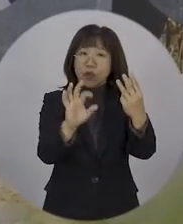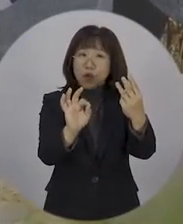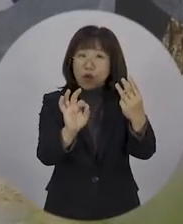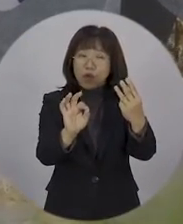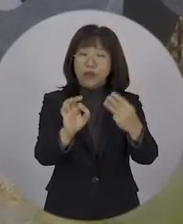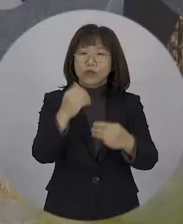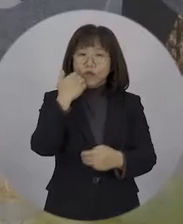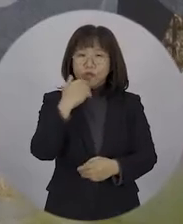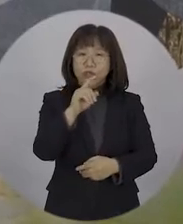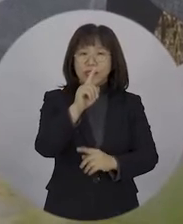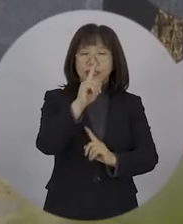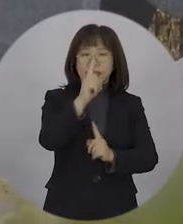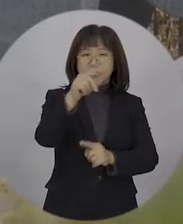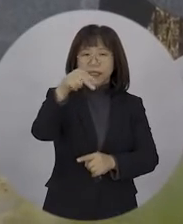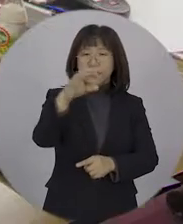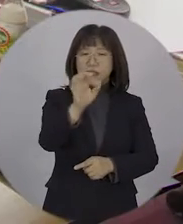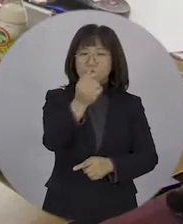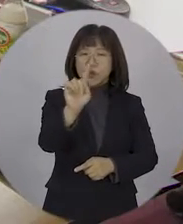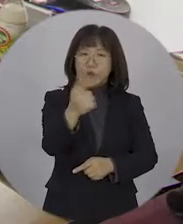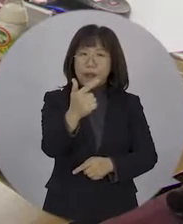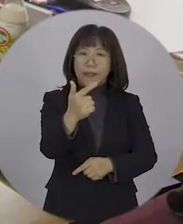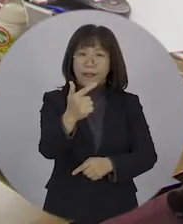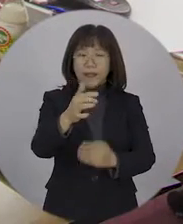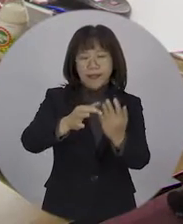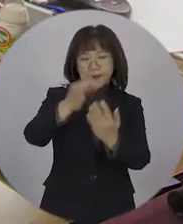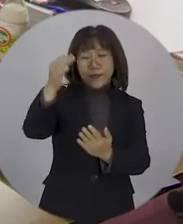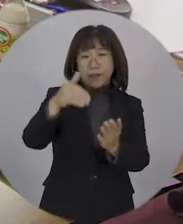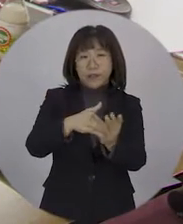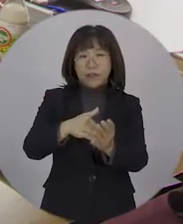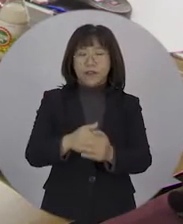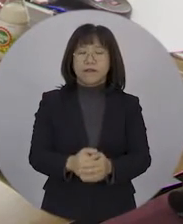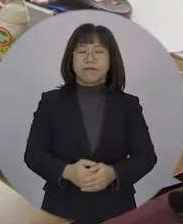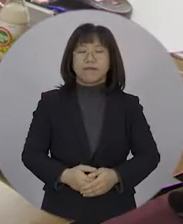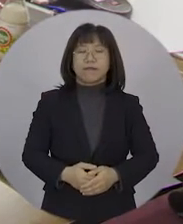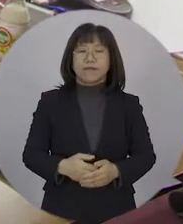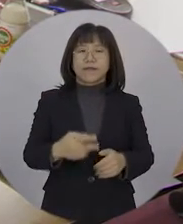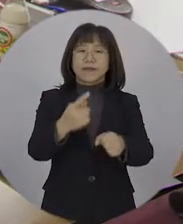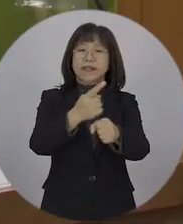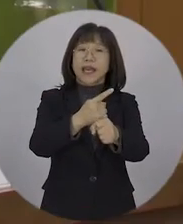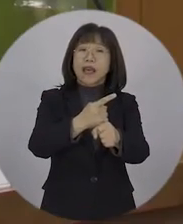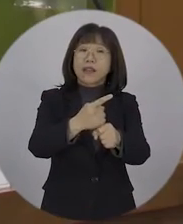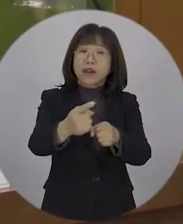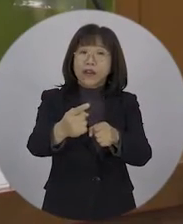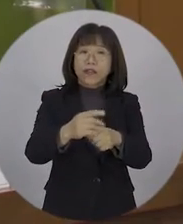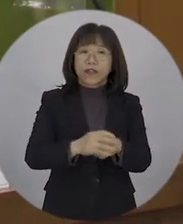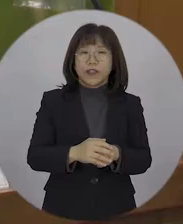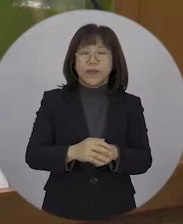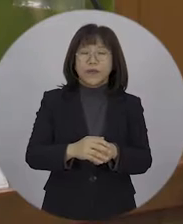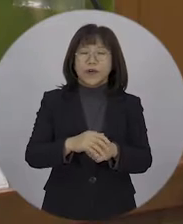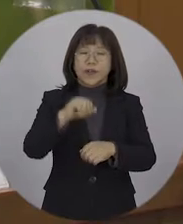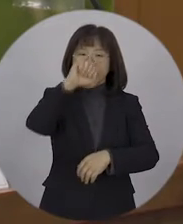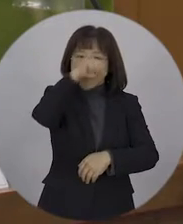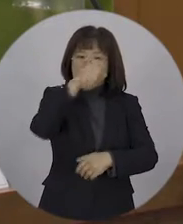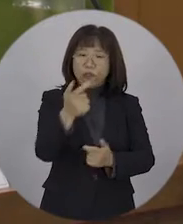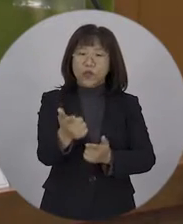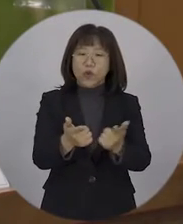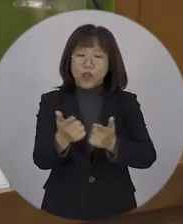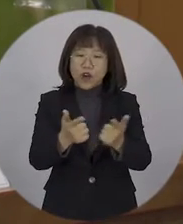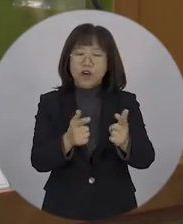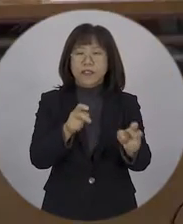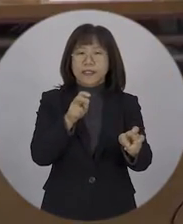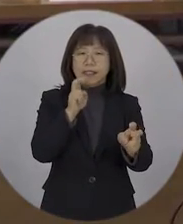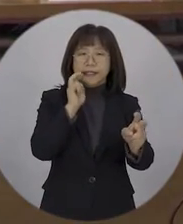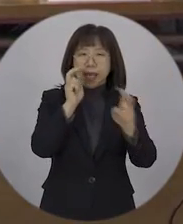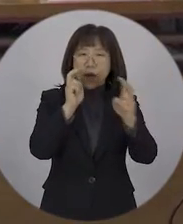회장인 이승환 위원을 선출해 둡니다 이어 2022년 지역사회 혁신 계획 실행 섬 예산 조정한 및